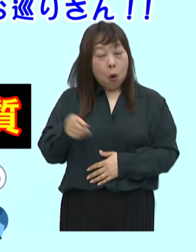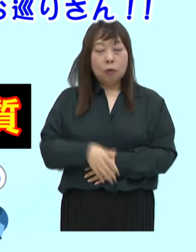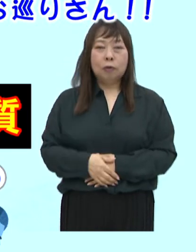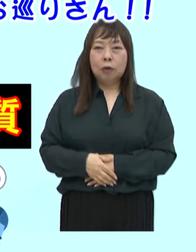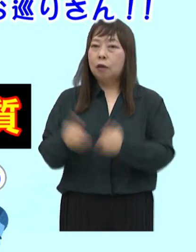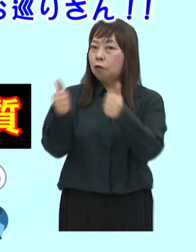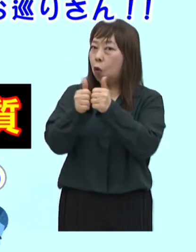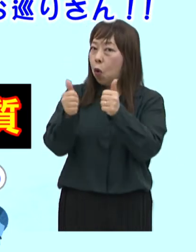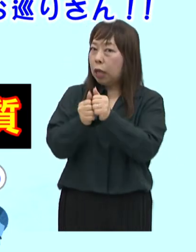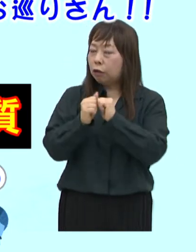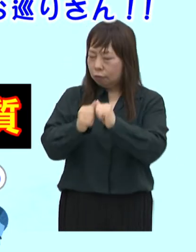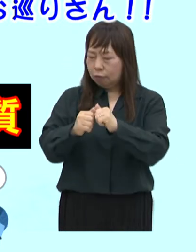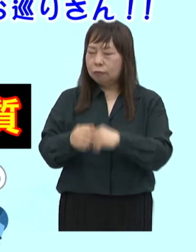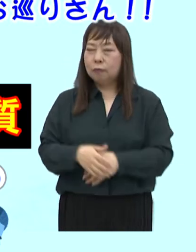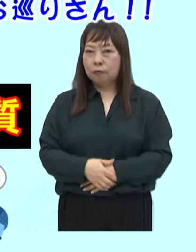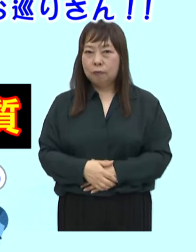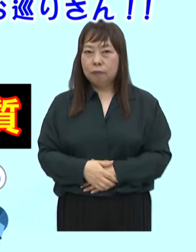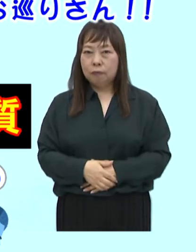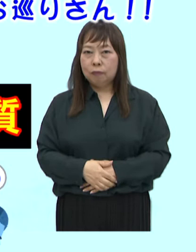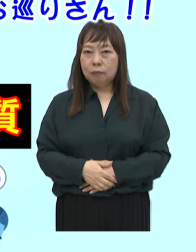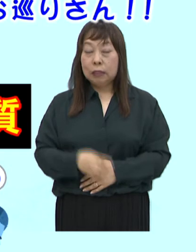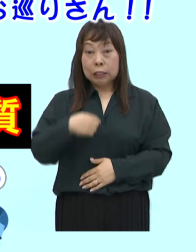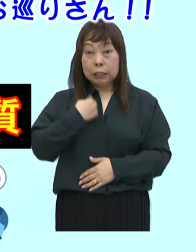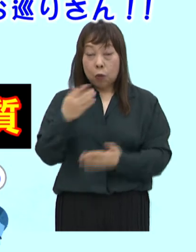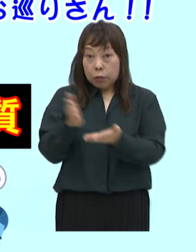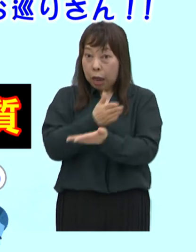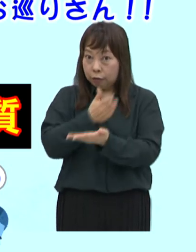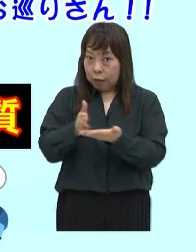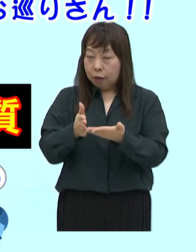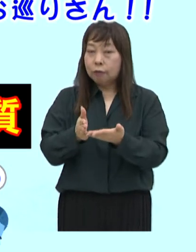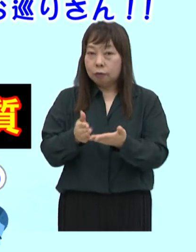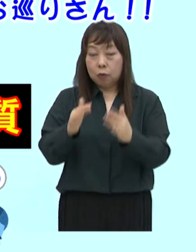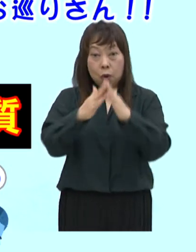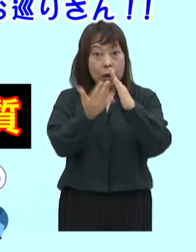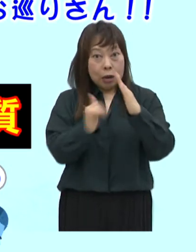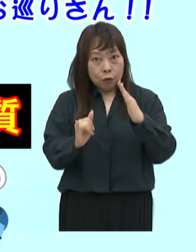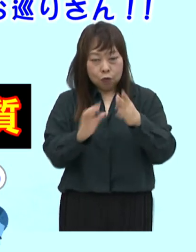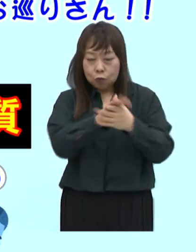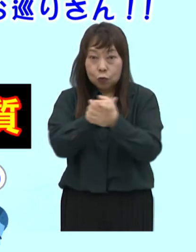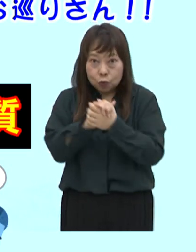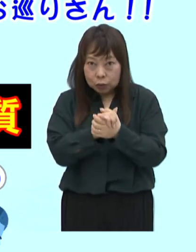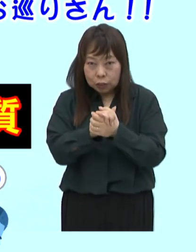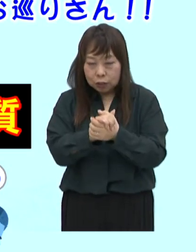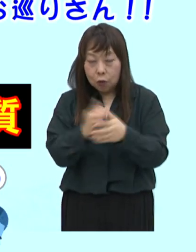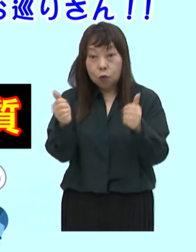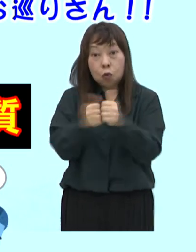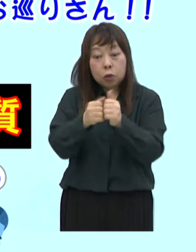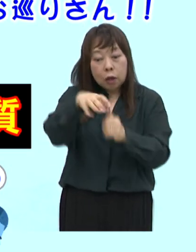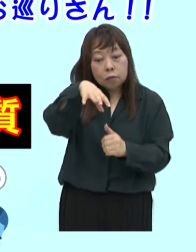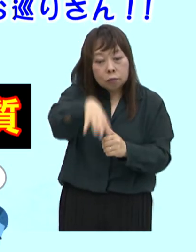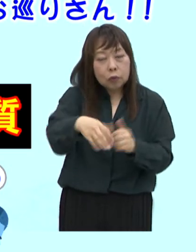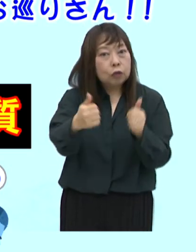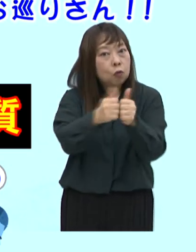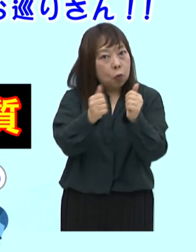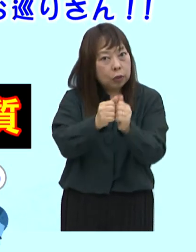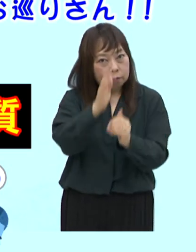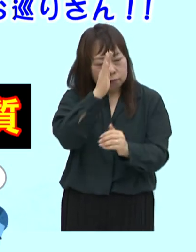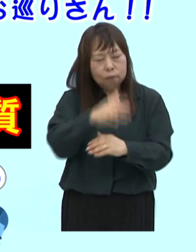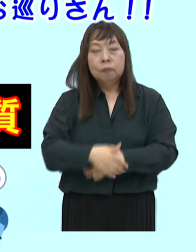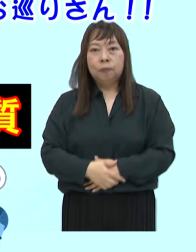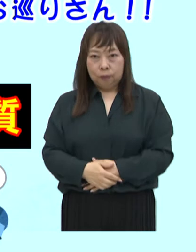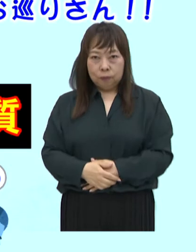相談する、一人で判断せず家族や友人、相談機関に相談しましょう。